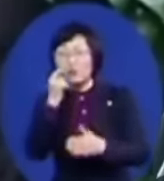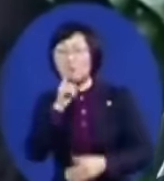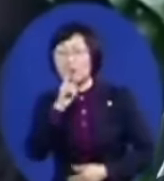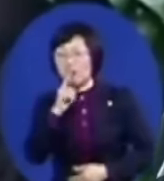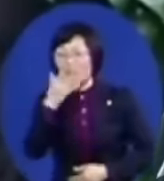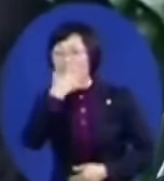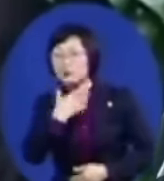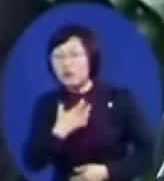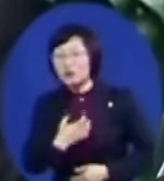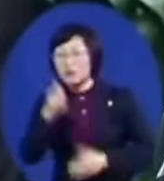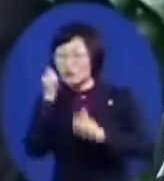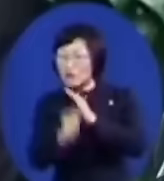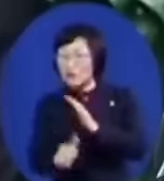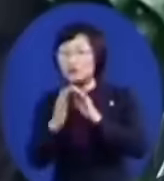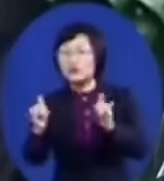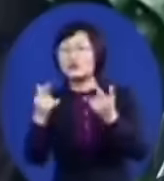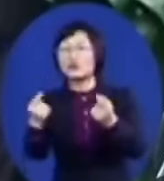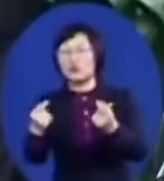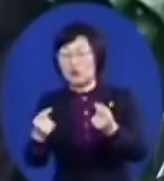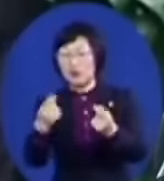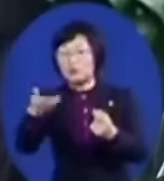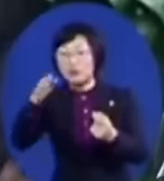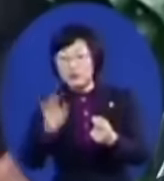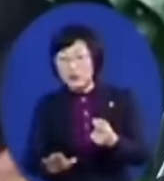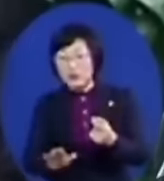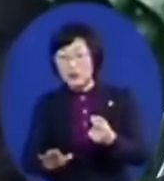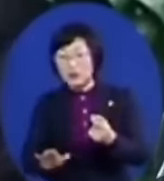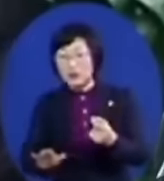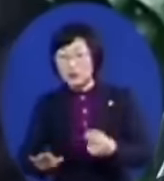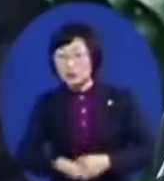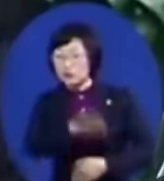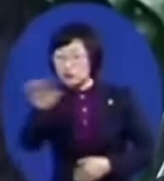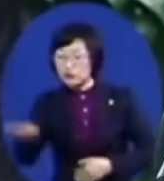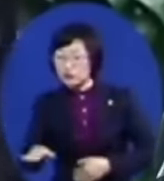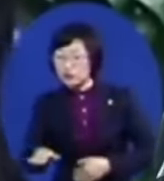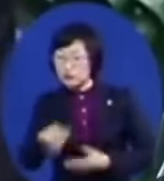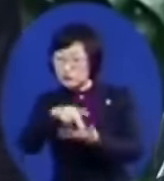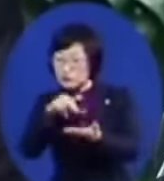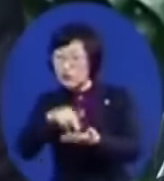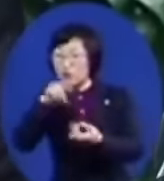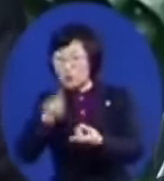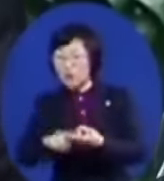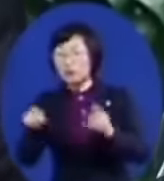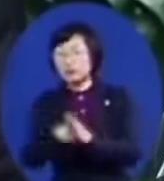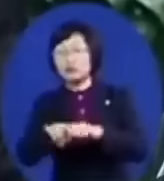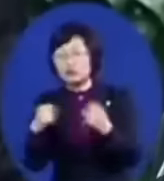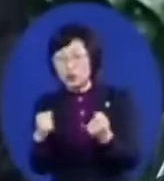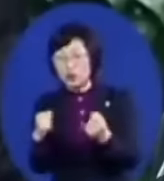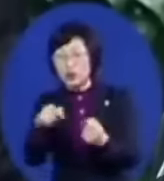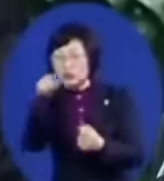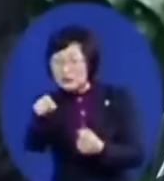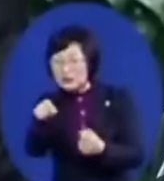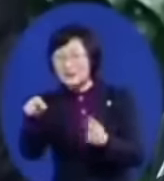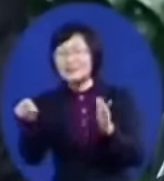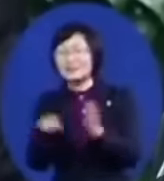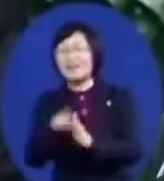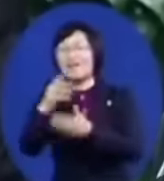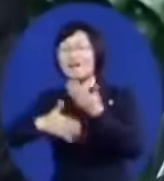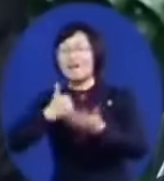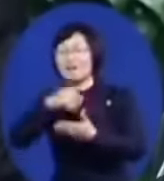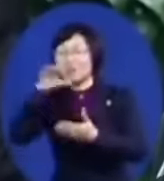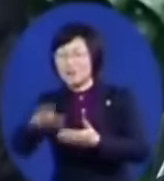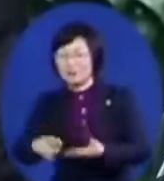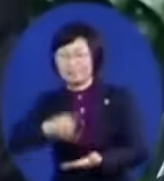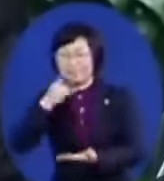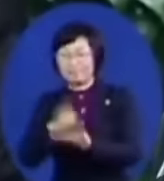아브라함이 대표적인 사람이겠습니다. 그렇지만 우리는 그 가운데도 믿고 순종한다는 그 신앙이 하나님 앞에